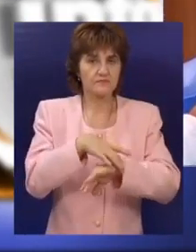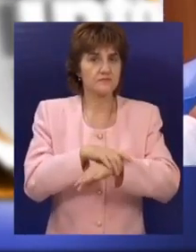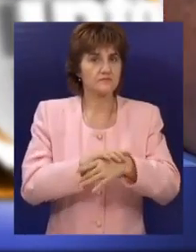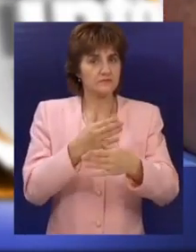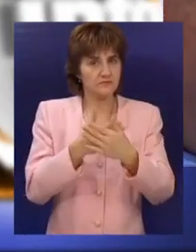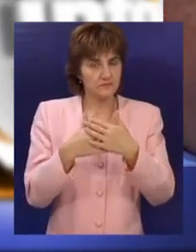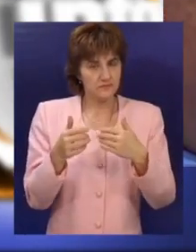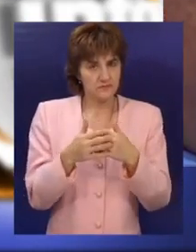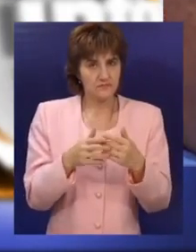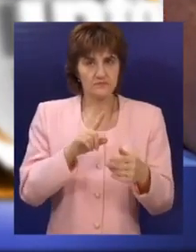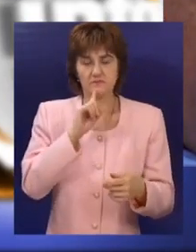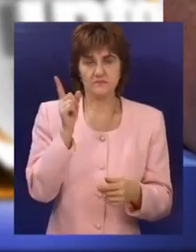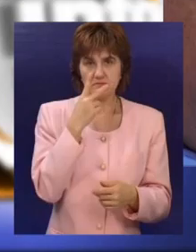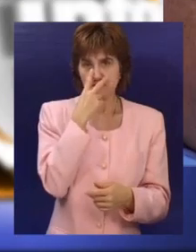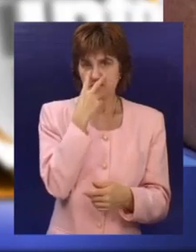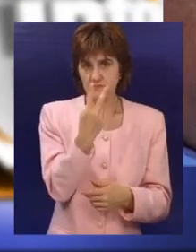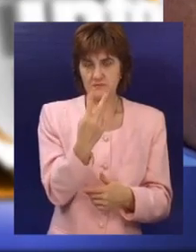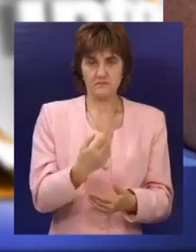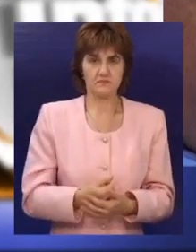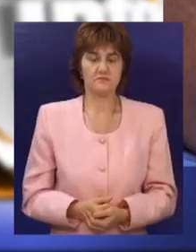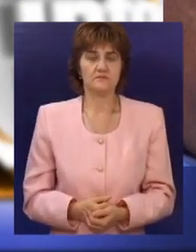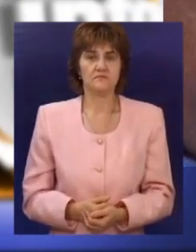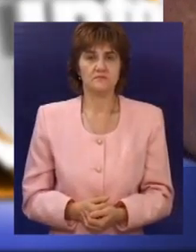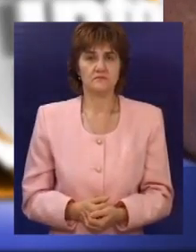doktor je zadovoljni, a pacijent progledao.